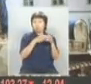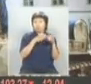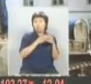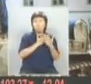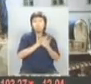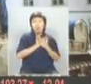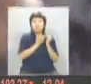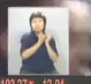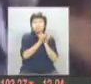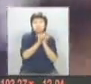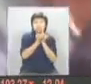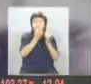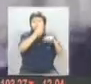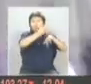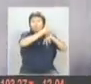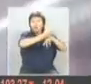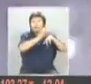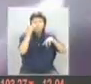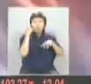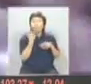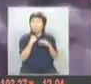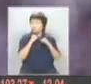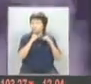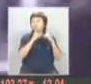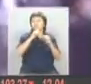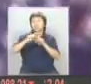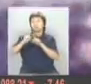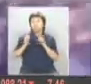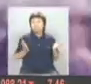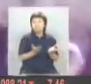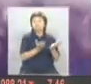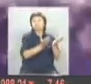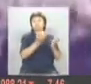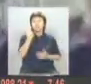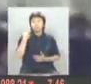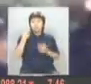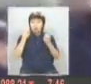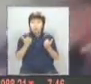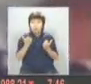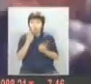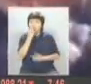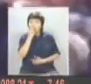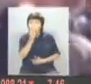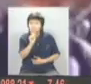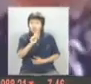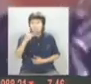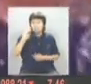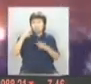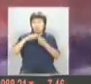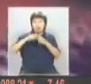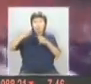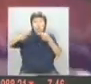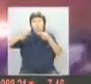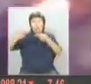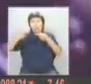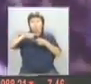ดีให้สู้ต่ไปและใเวลาเดีวกักมรายงานยนยนวาขณะนี้ได้เกิดการต่อสู้กัอย่ร่นแรงภายใกงทิปกรี